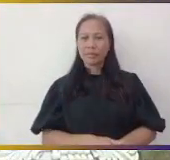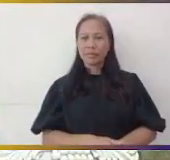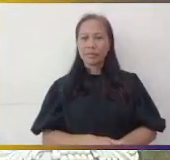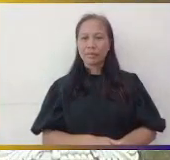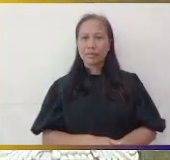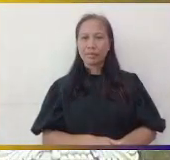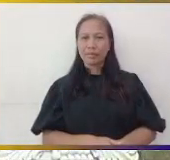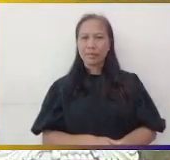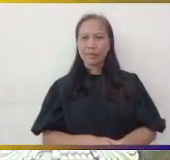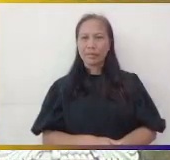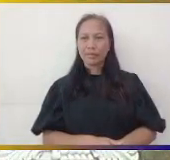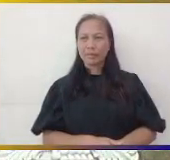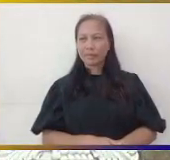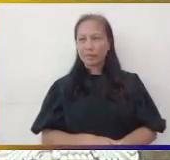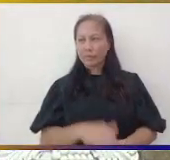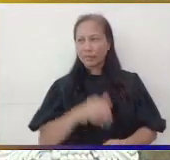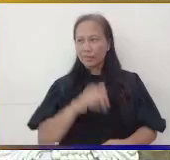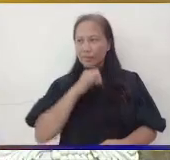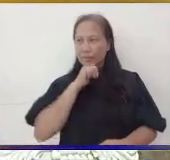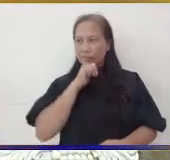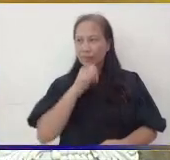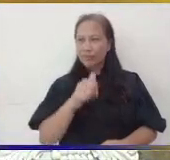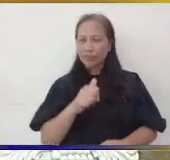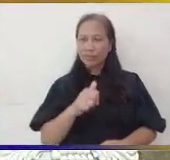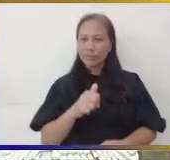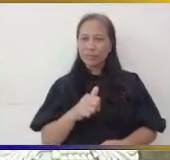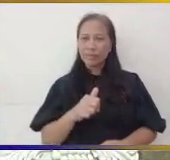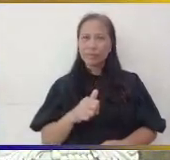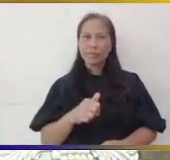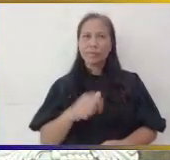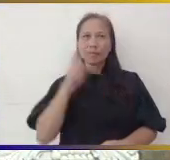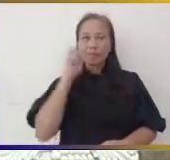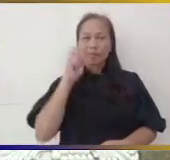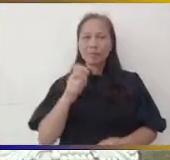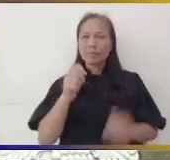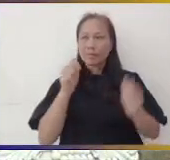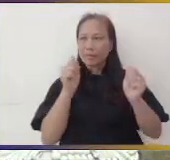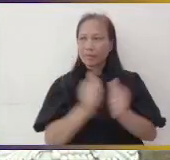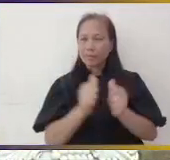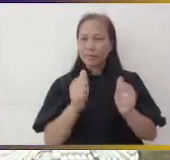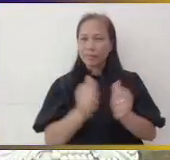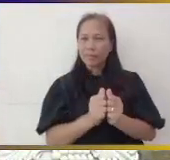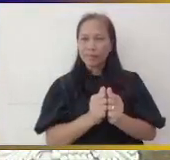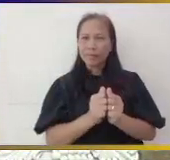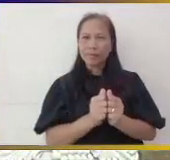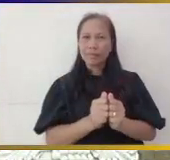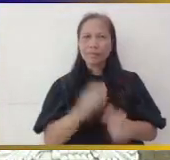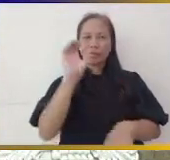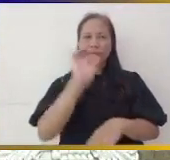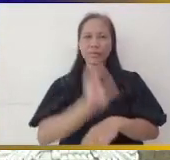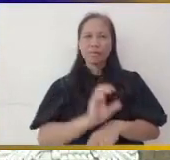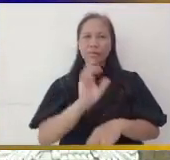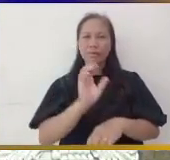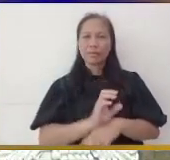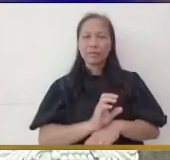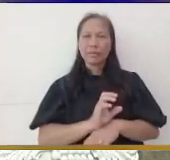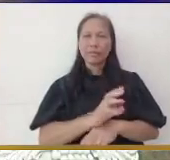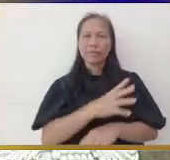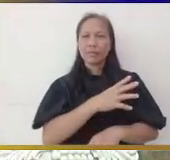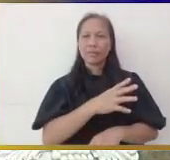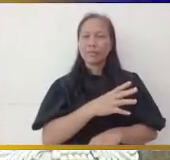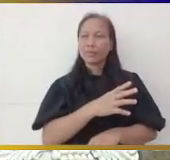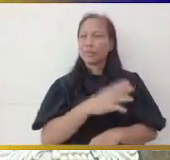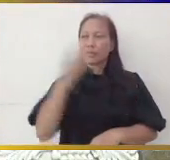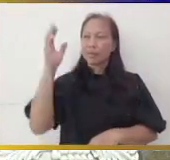bracia na hindi pupwedeng magsama ang simbahan at ang state government you see that Kaya nga